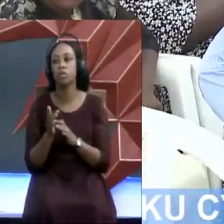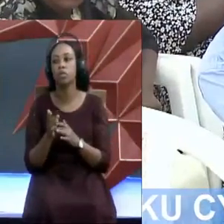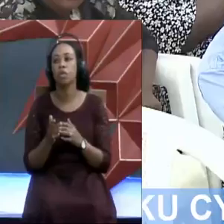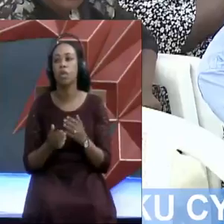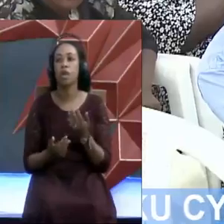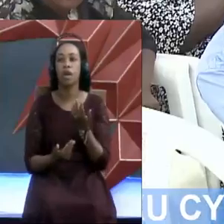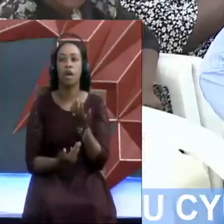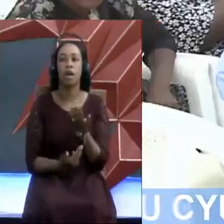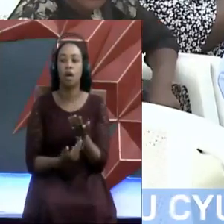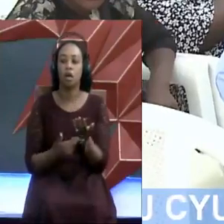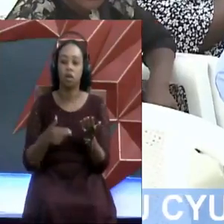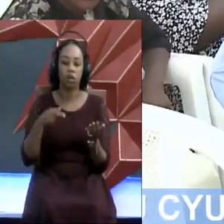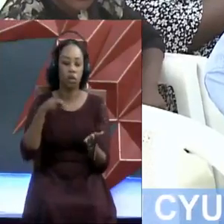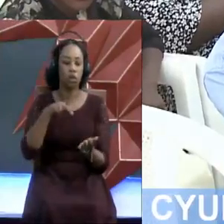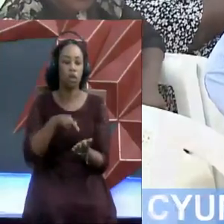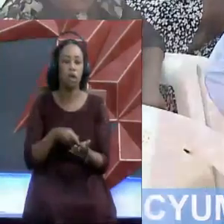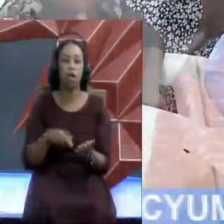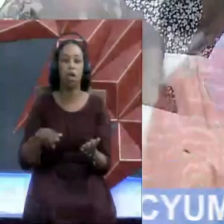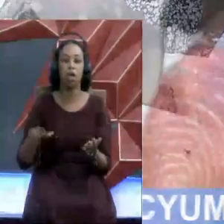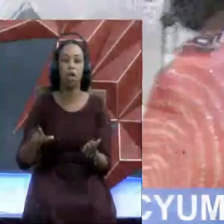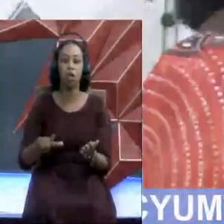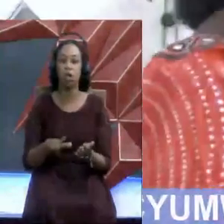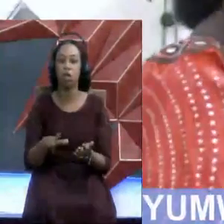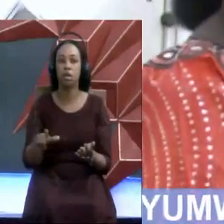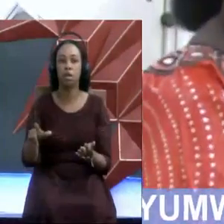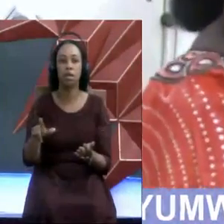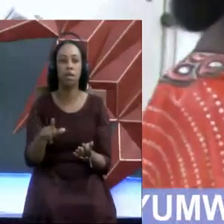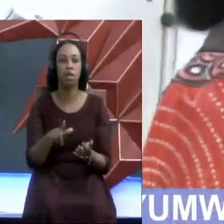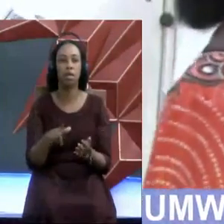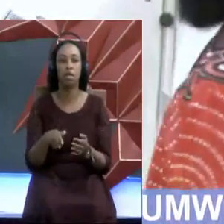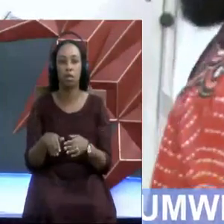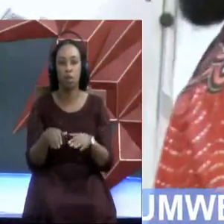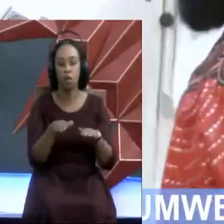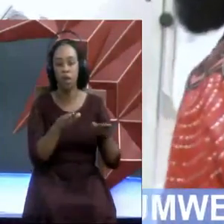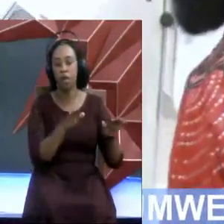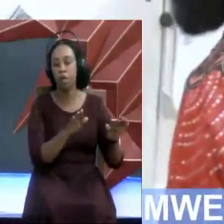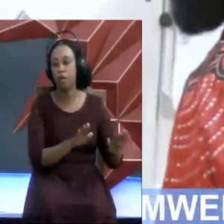Kafufua Lazaro kaburini